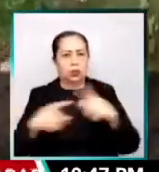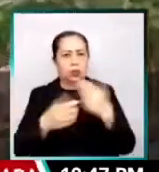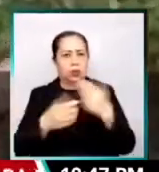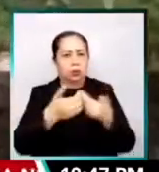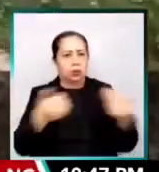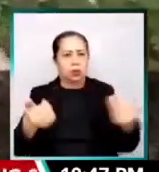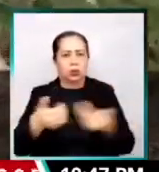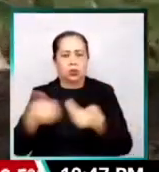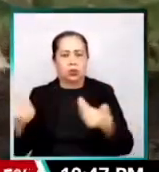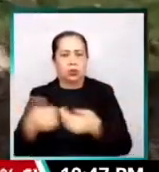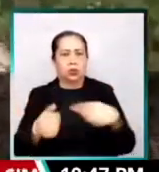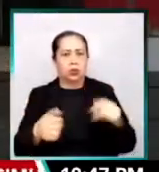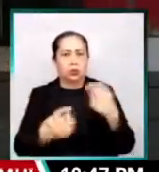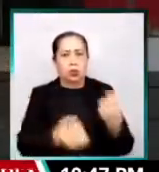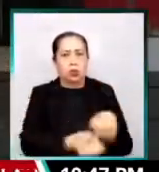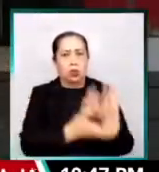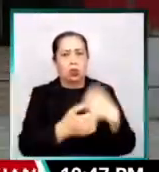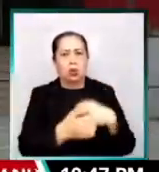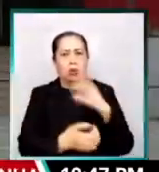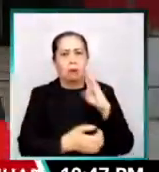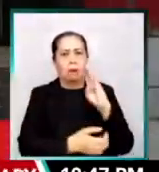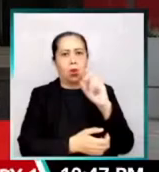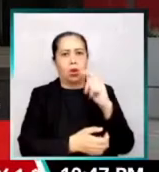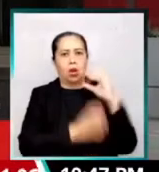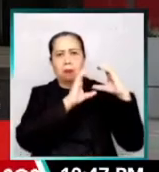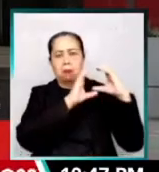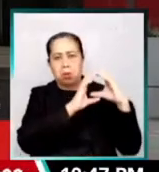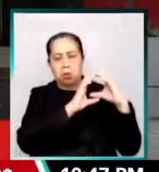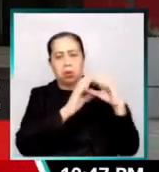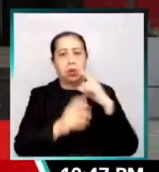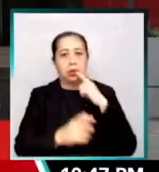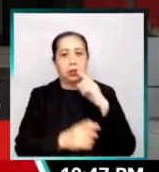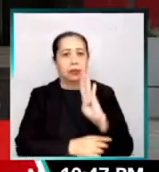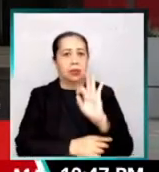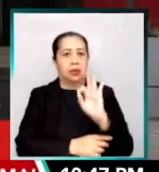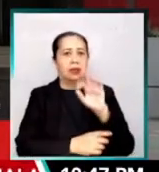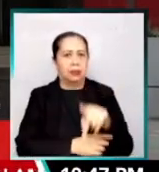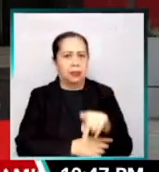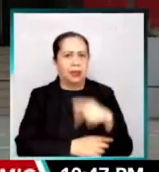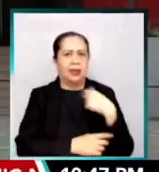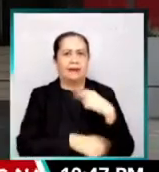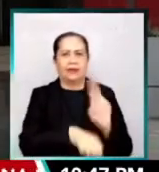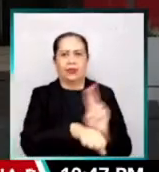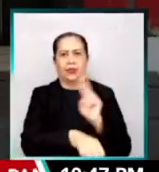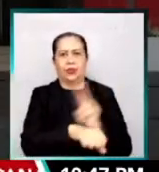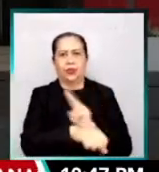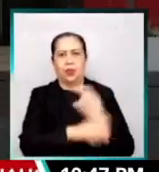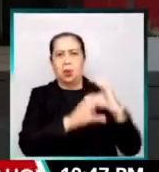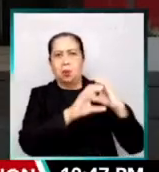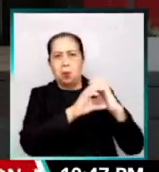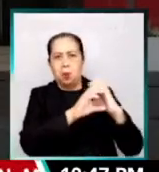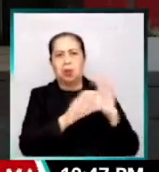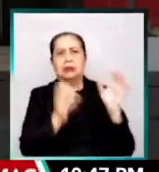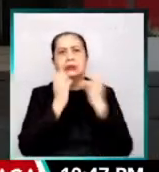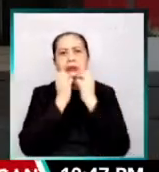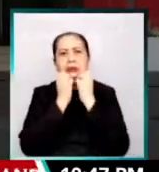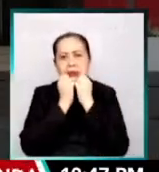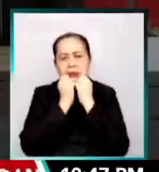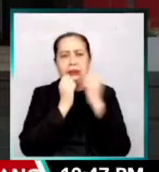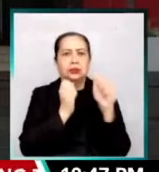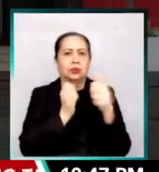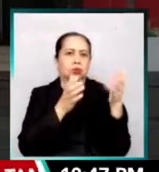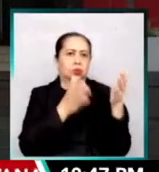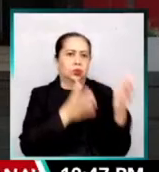insidente ng pagsabog ng boga. Ayon sa Bureau of Fire Protection, may mga gumagamit ng boga dahil mas tipid daw itong alternatibo